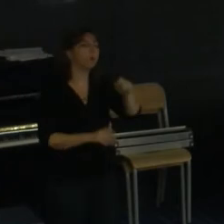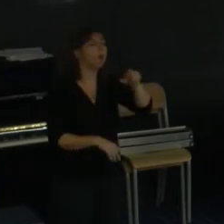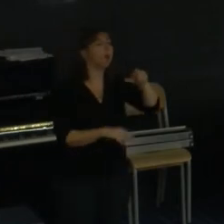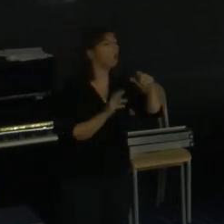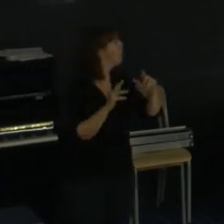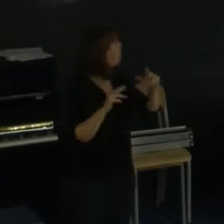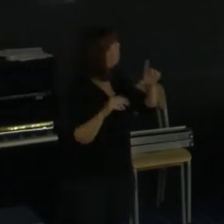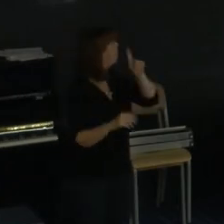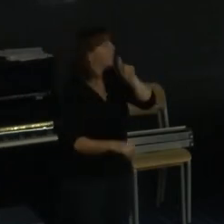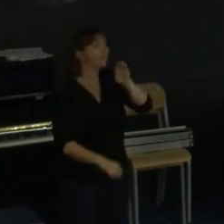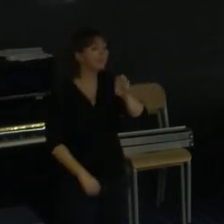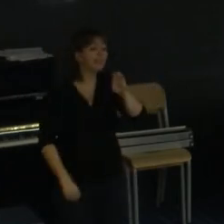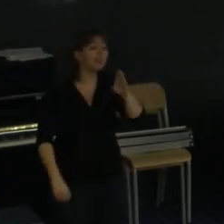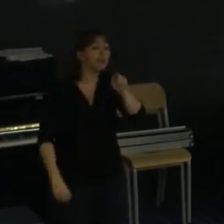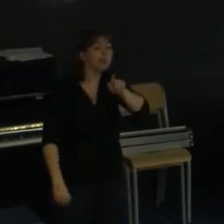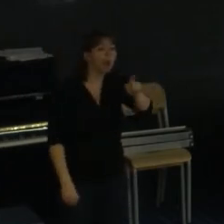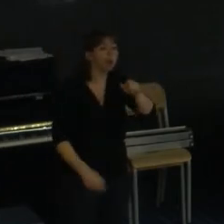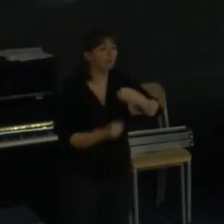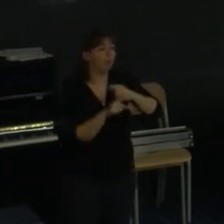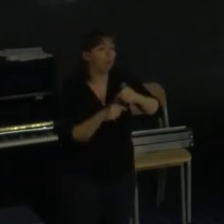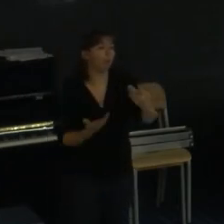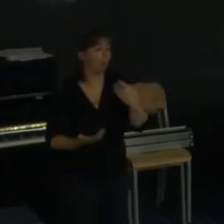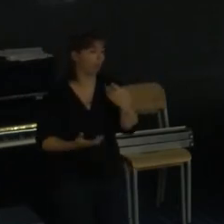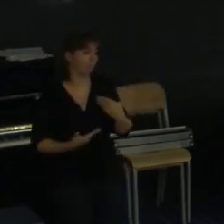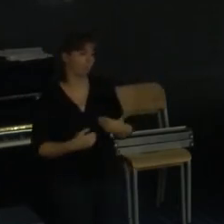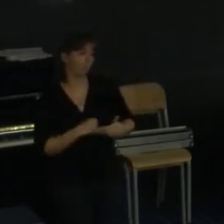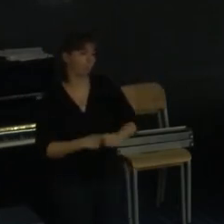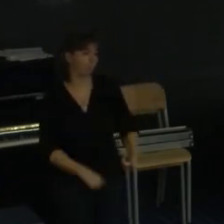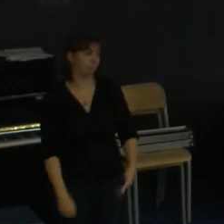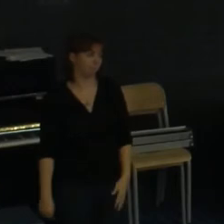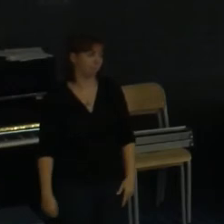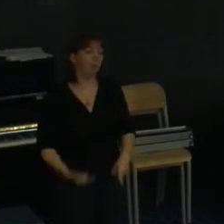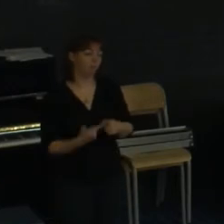debug, on a un peu plus d'infos, mais ça ne nous avance toujours pas.